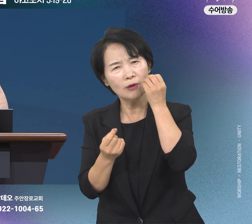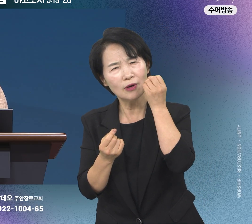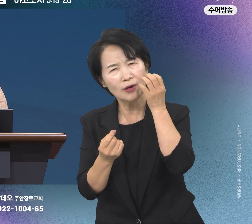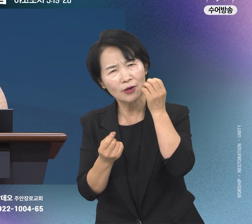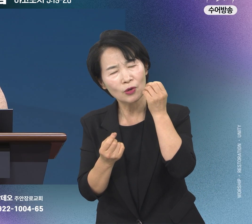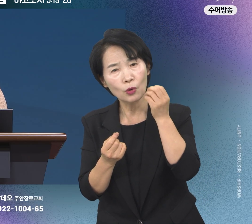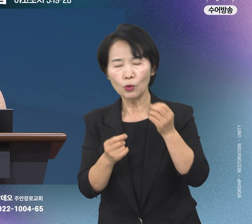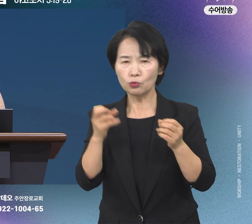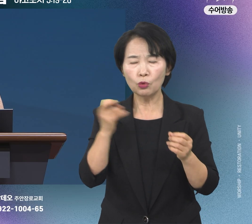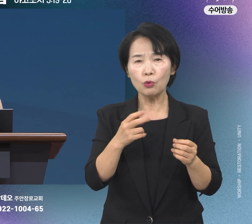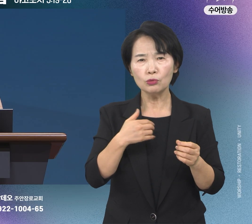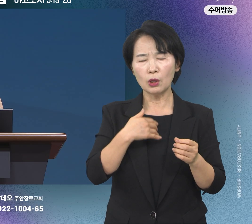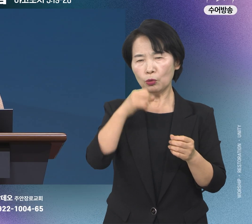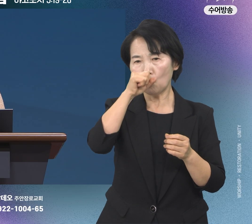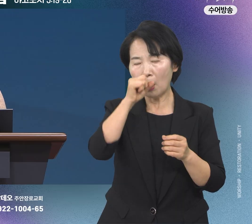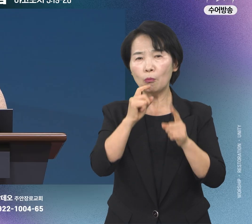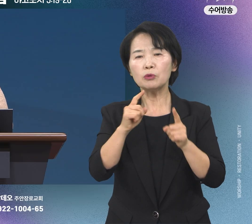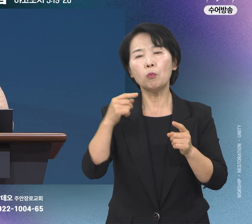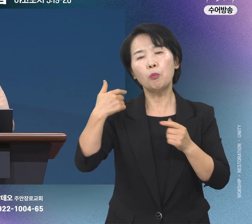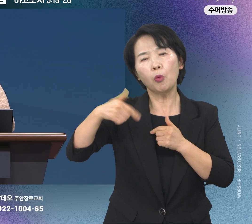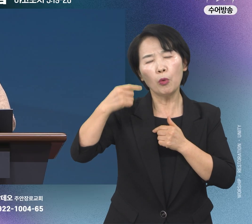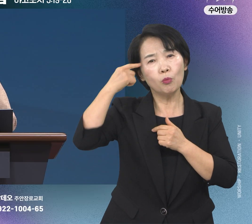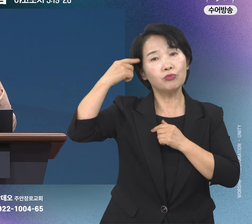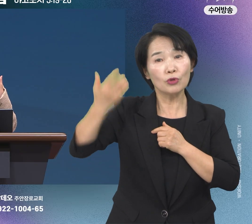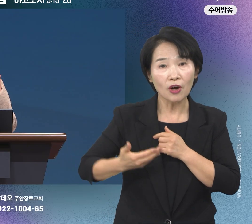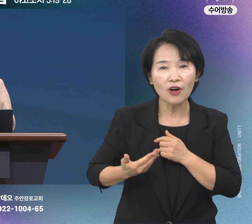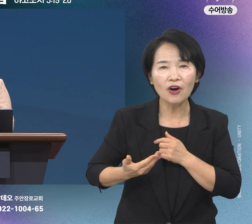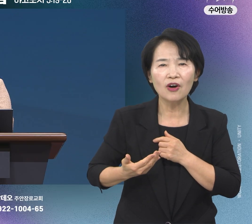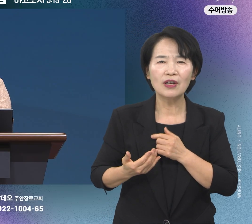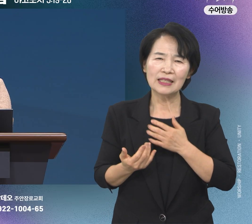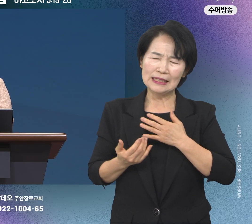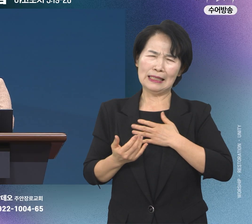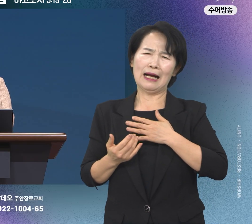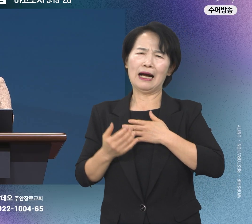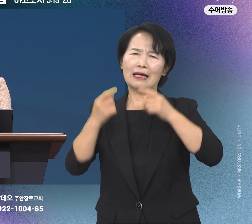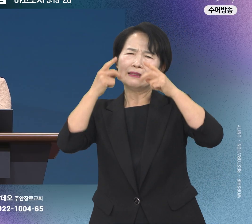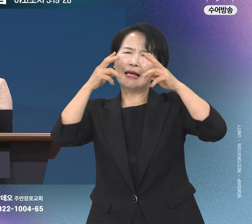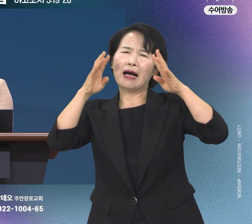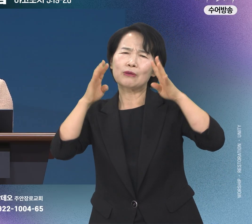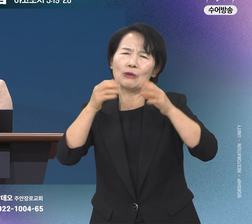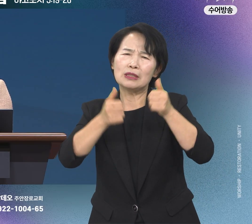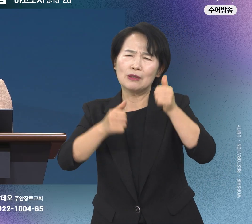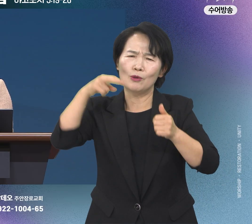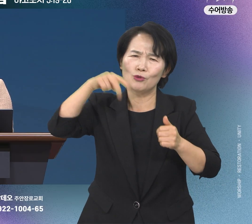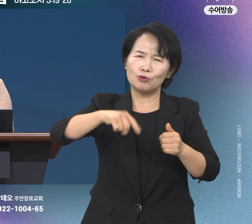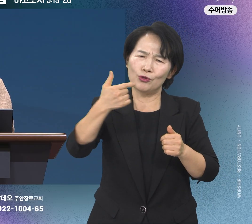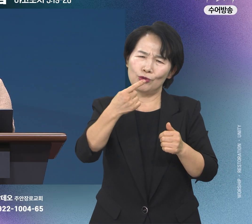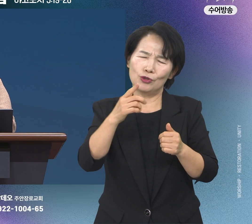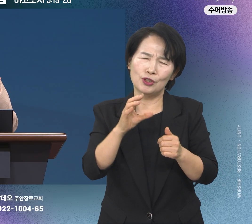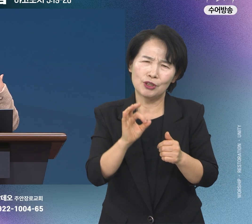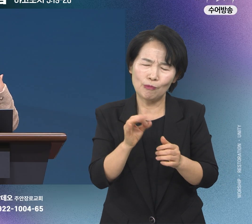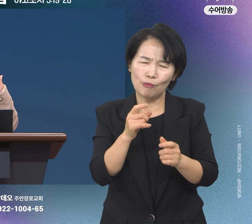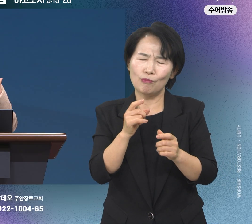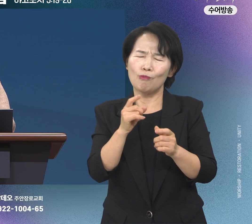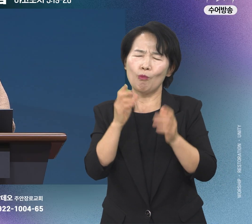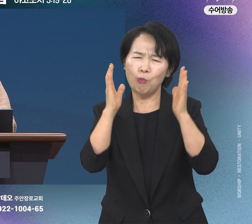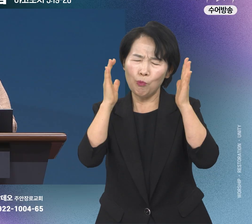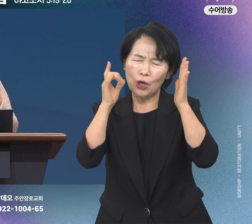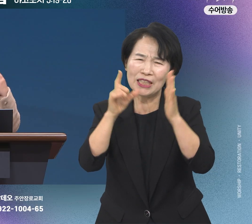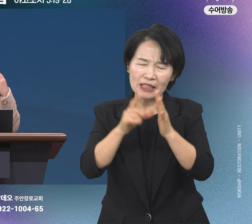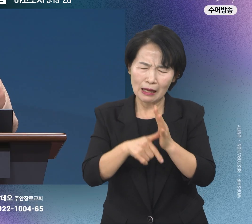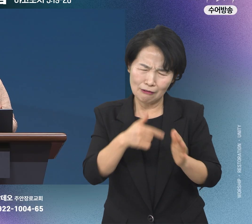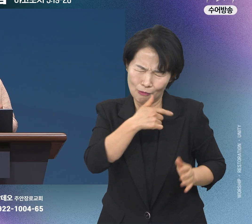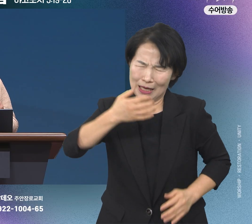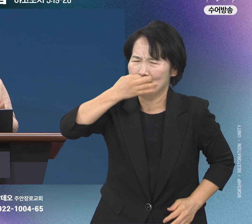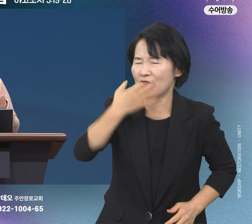말씀을 사모하냐라고 묻길래 저는 근데 제가 대학교 입시를 하면서 굉장히 사모했던 말씀이 있었어요.